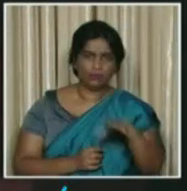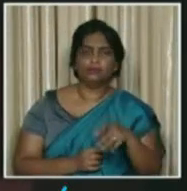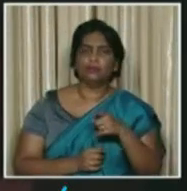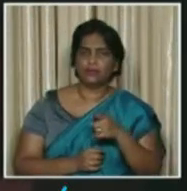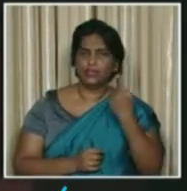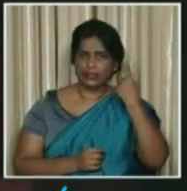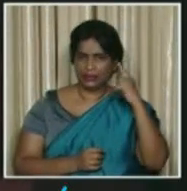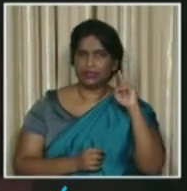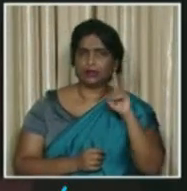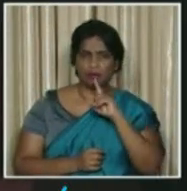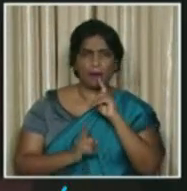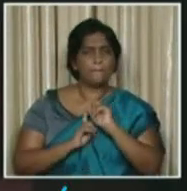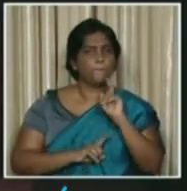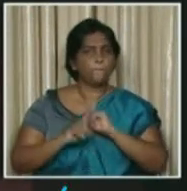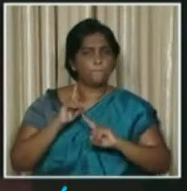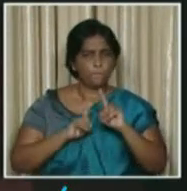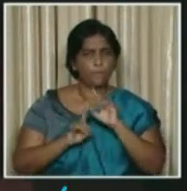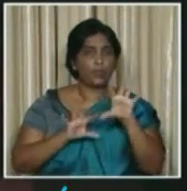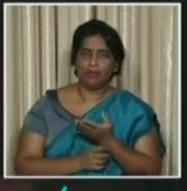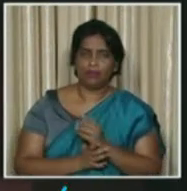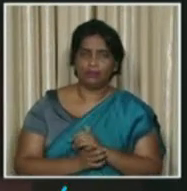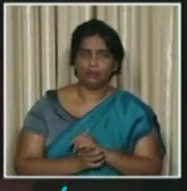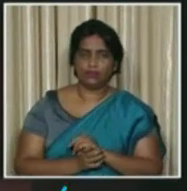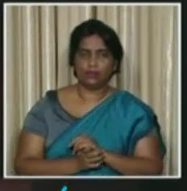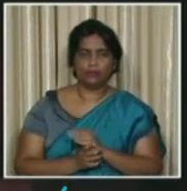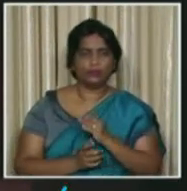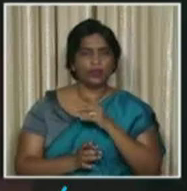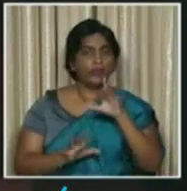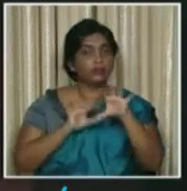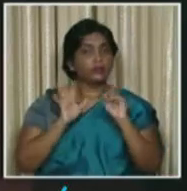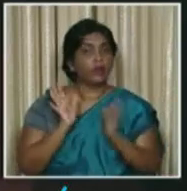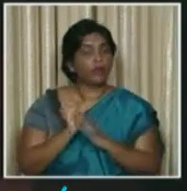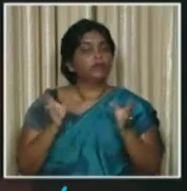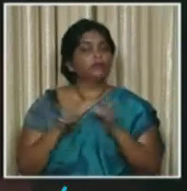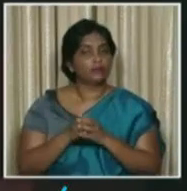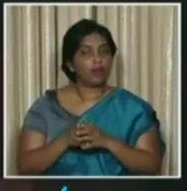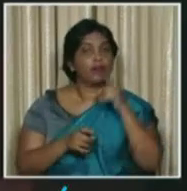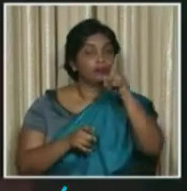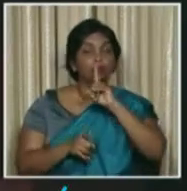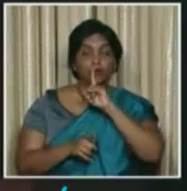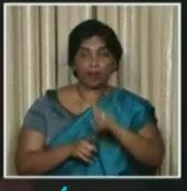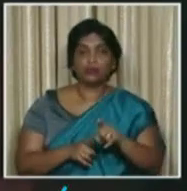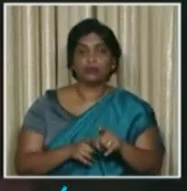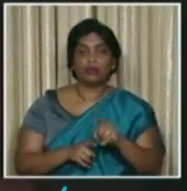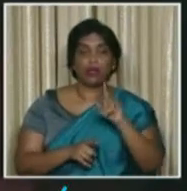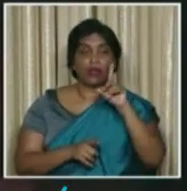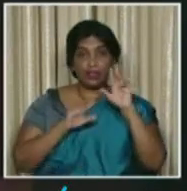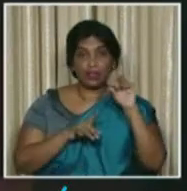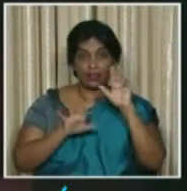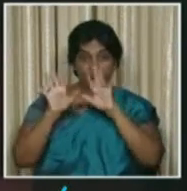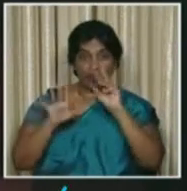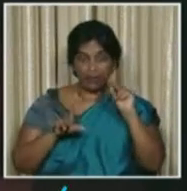ගියේ? ඊයේද කොහෙද කිව්වනේ මේ පාර්ලිමේන්තු සිලෙක් කමිටි එකක් දානවායි කිය. අඩුම ගානේ සිලෙක් කමිටි එකක් දානවා නම් ඔබතුමා තීන්දුව ගන්න වර 9/11 කොමිෂන් එක